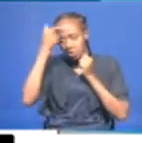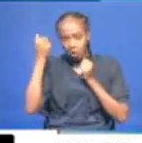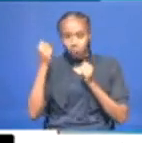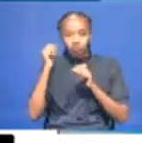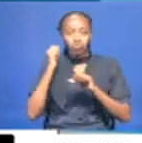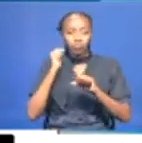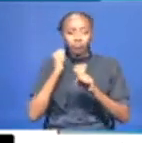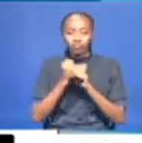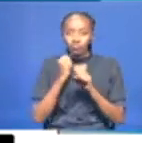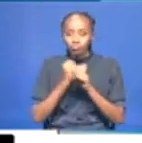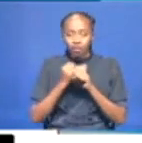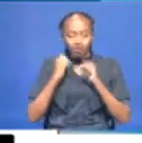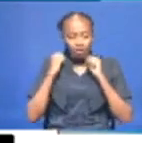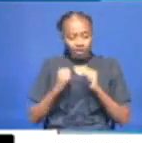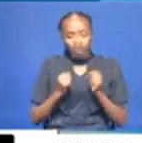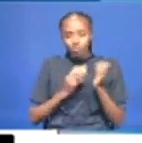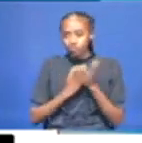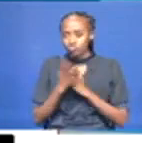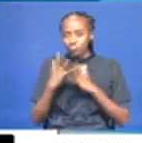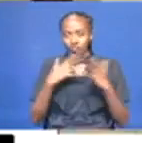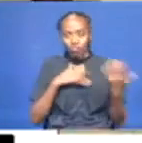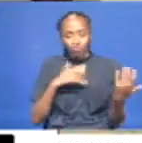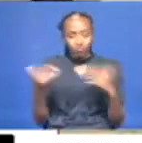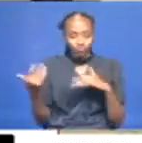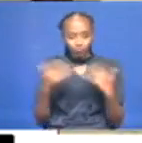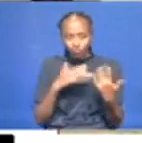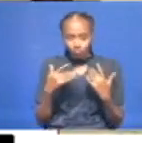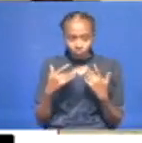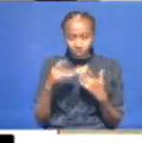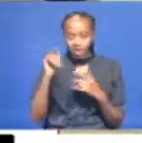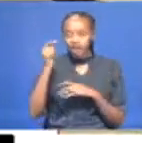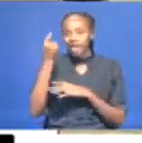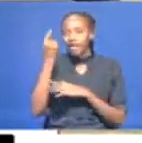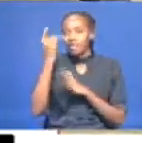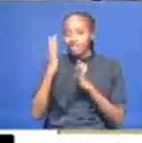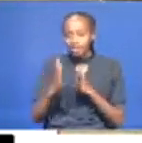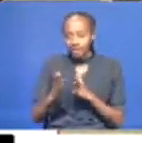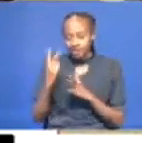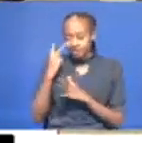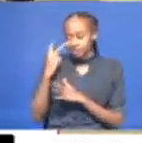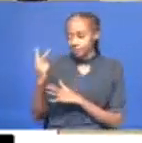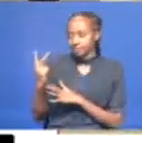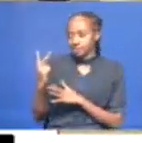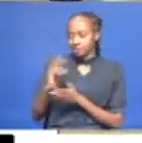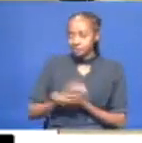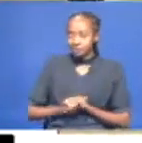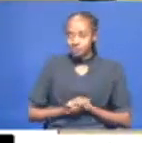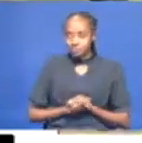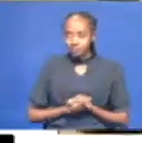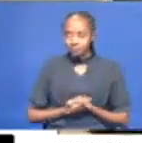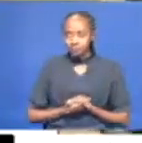mingi ya vita. Kenya imesifiwa kwa juhudi zake na mtazamaji.